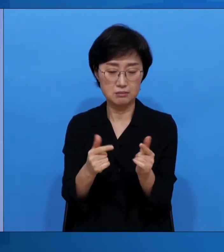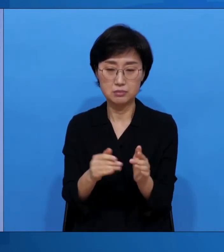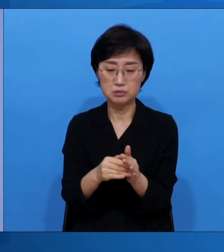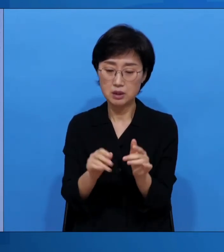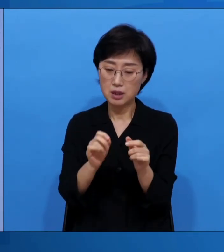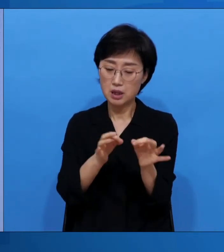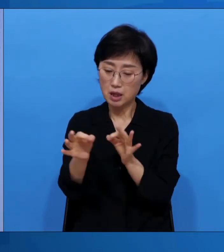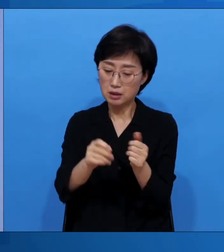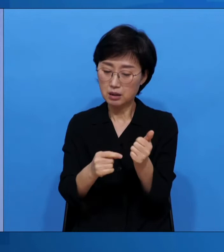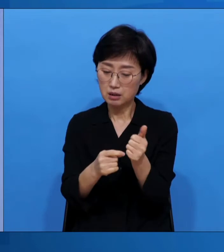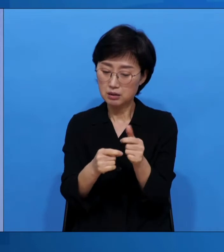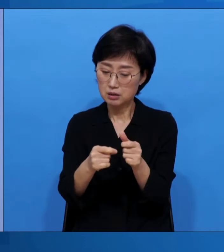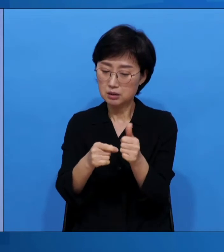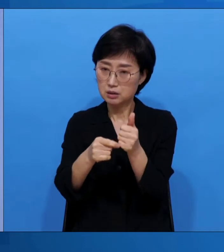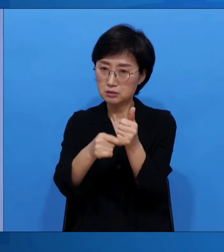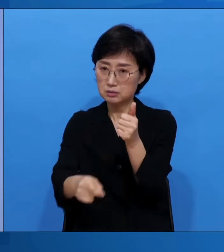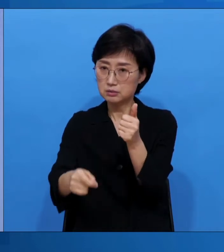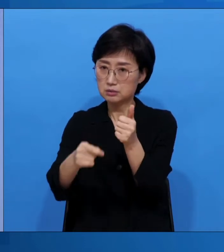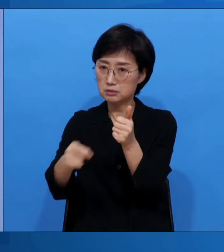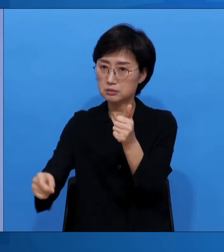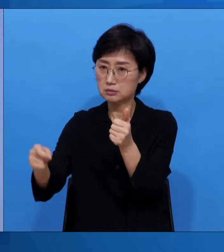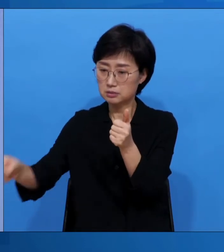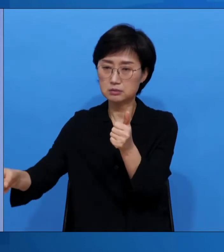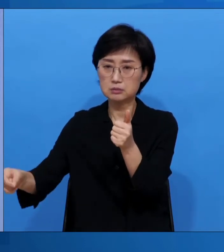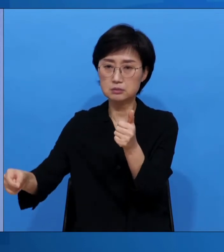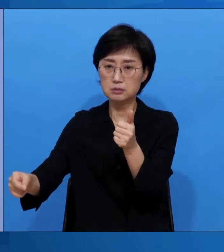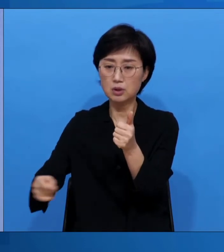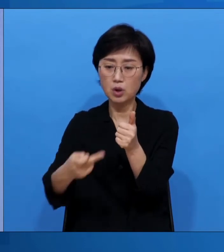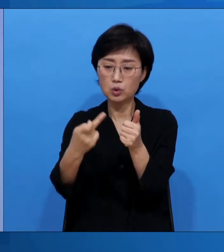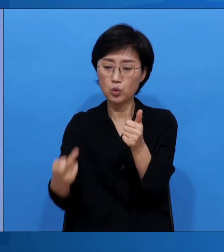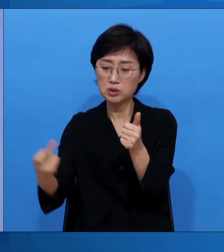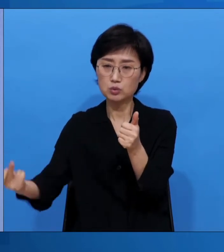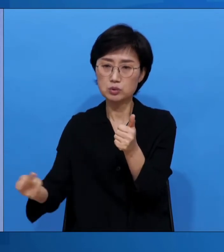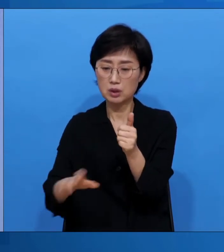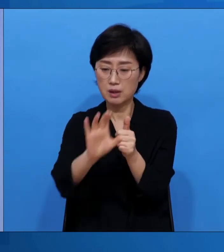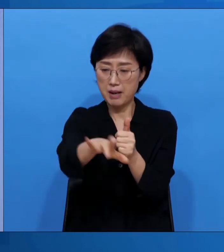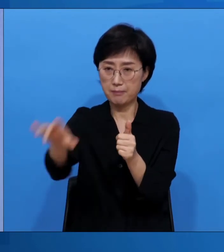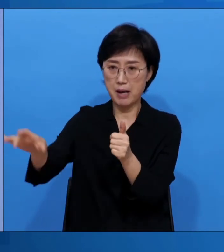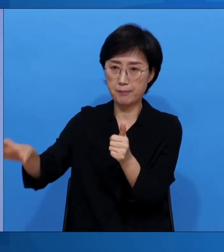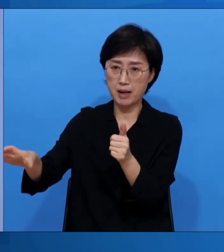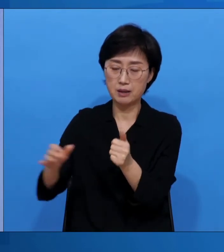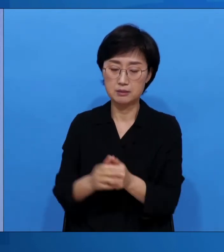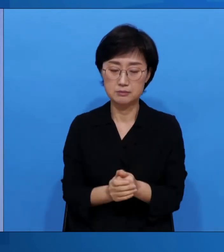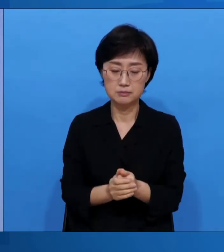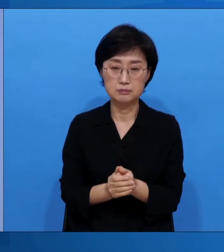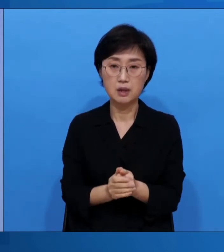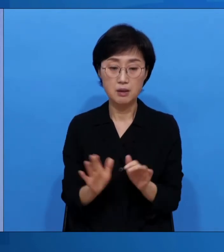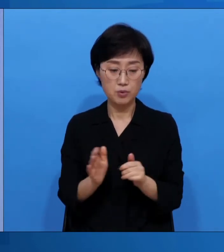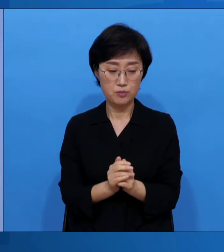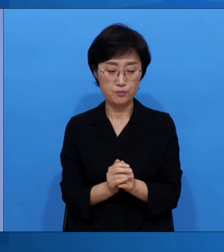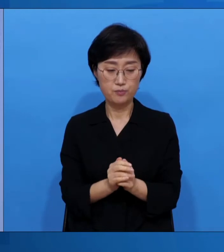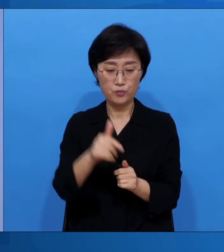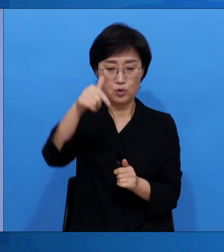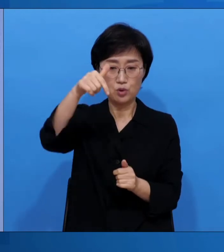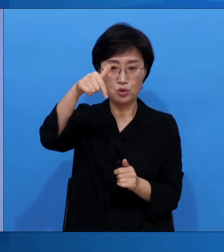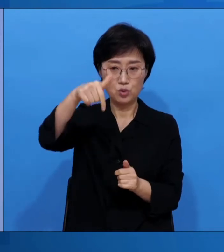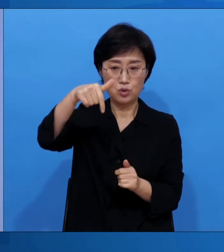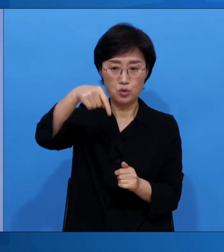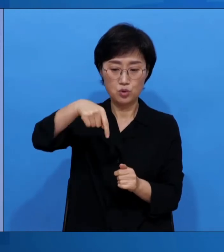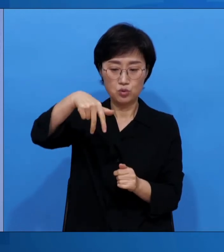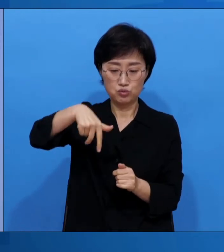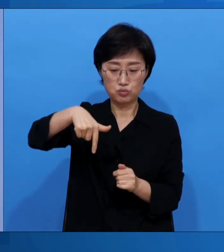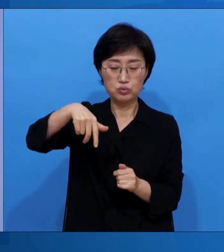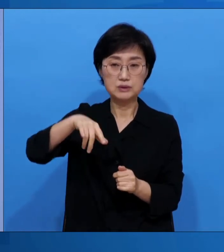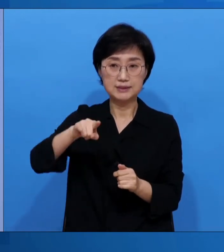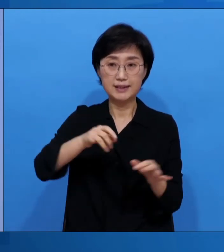그 동생이 한 명 더 있어서 또 만들었다면서. And she made it because she had a younger sibling. 어떻게 만드냐면은 국제시장 안에도 문 닫은